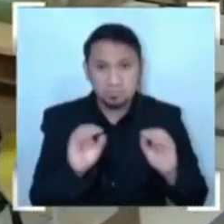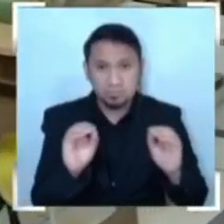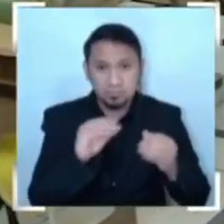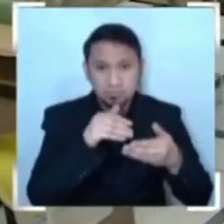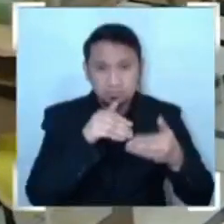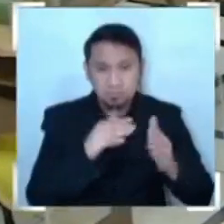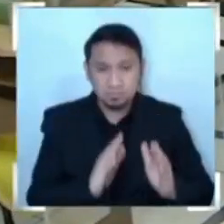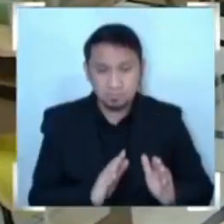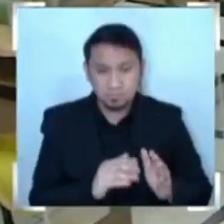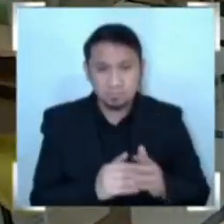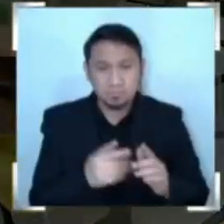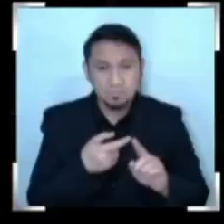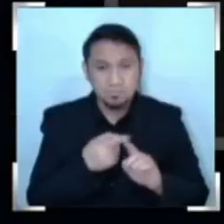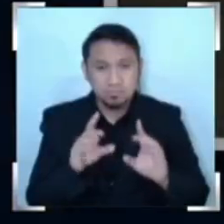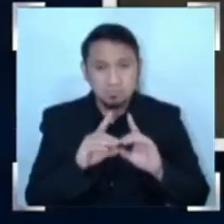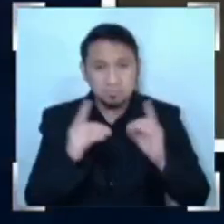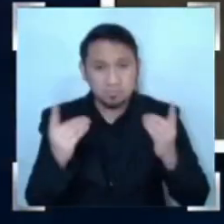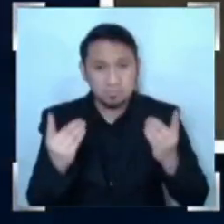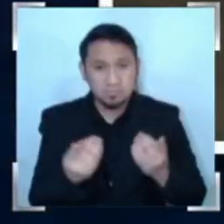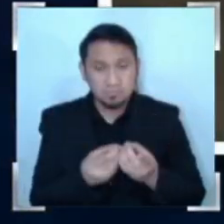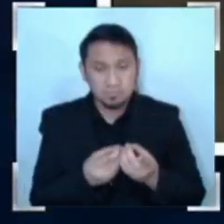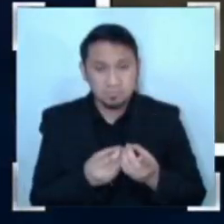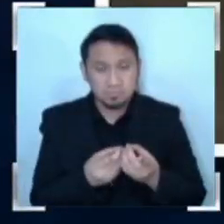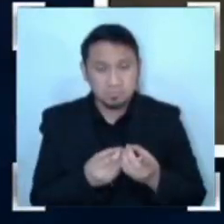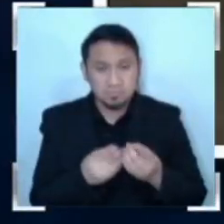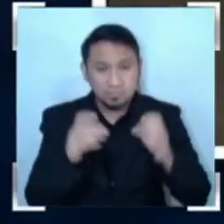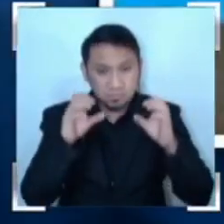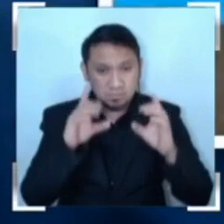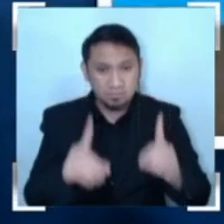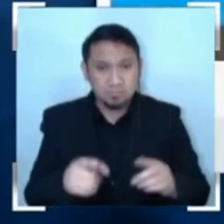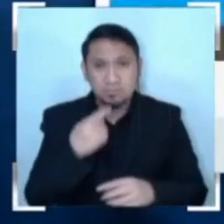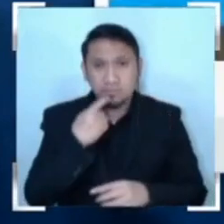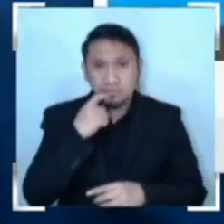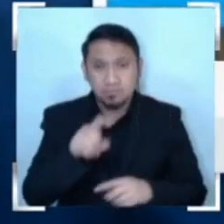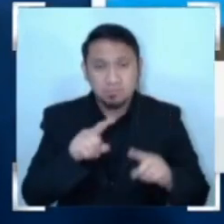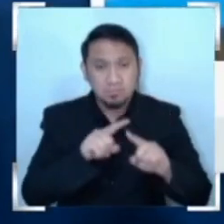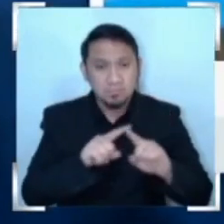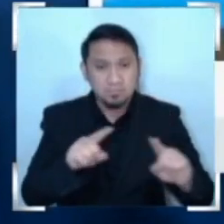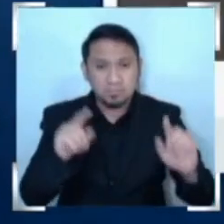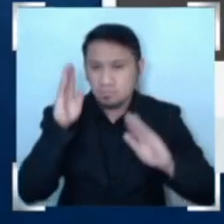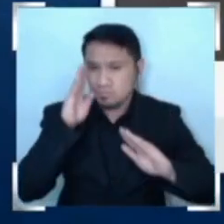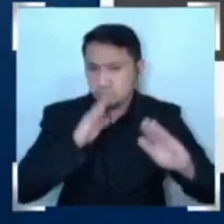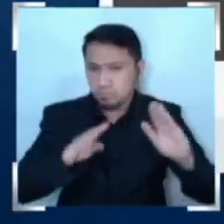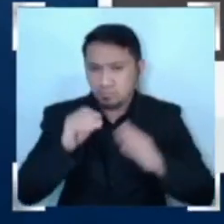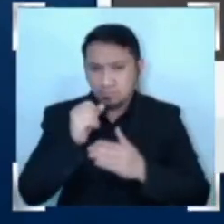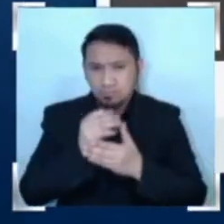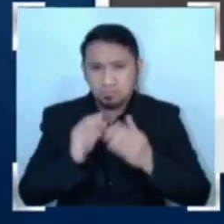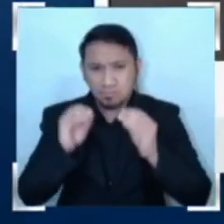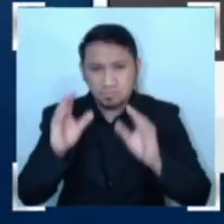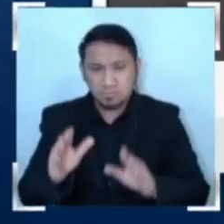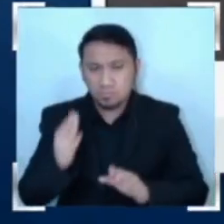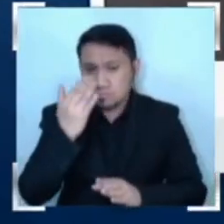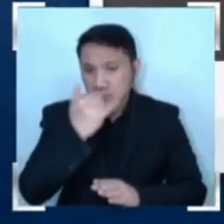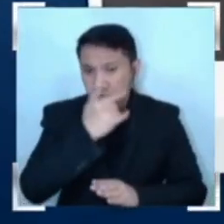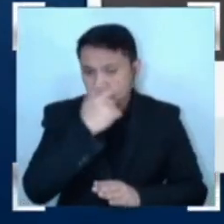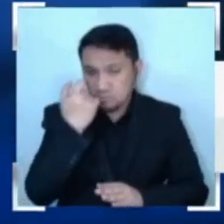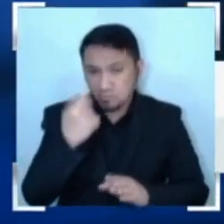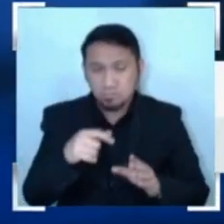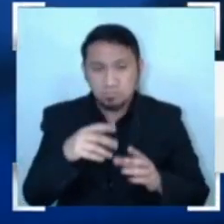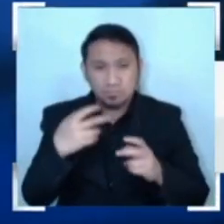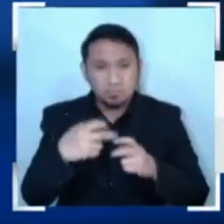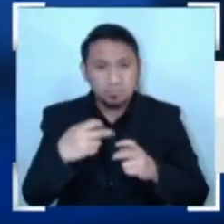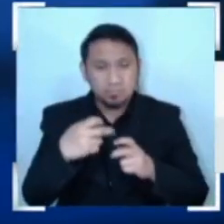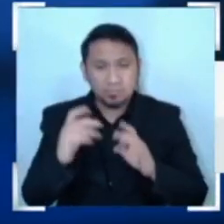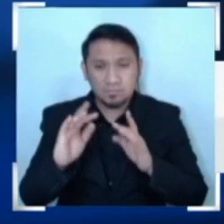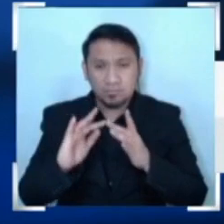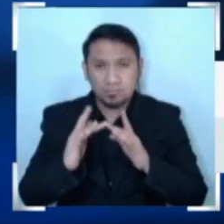DepEd Memorandum No. 29. Problema ang dulot nito sa ilang guro sa Metro Manila. Hirap kasi sila makasagap ng internet para